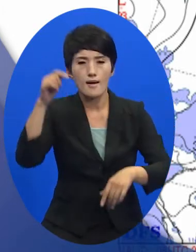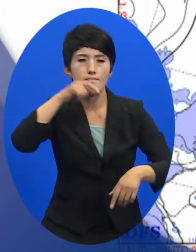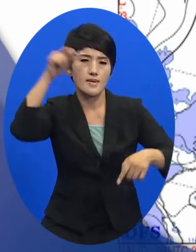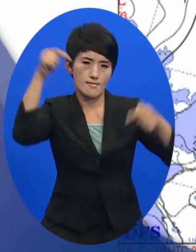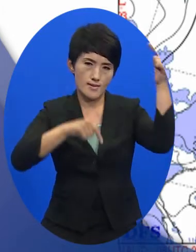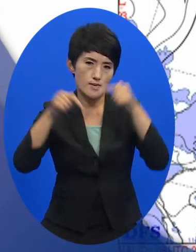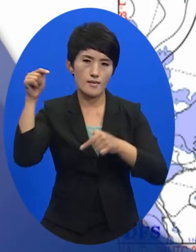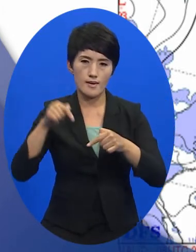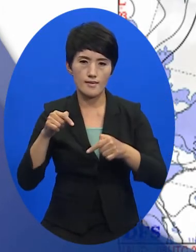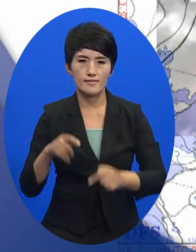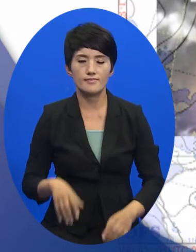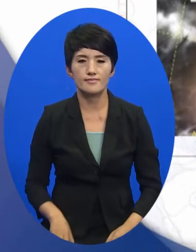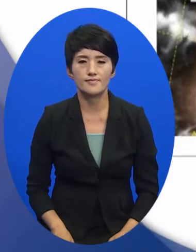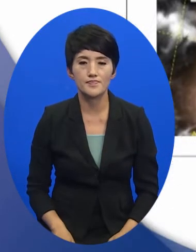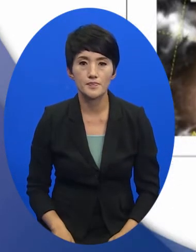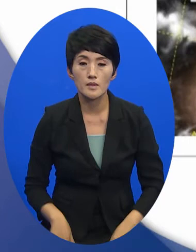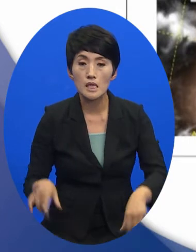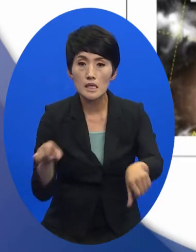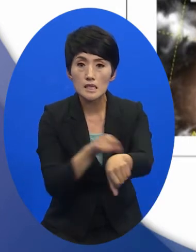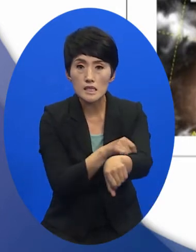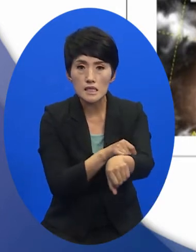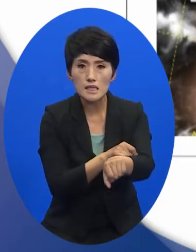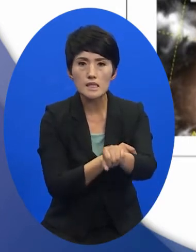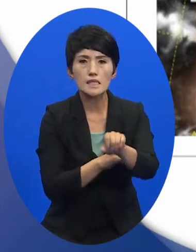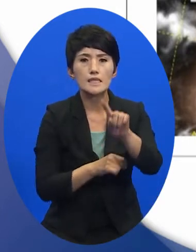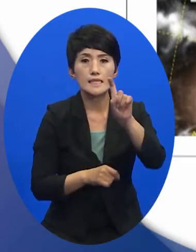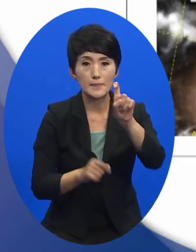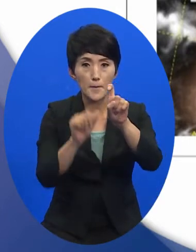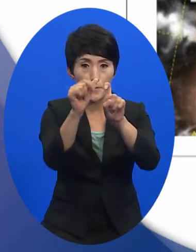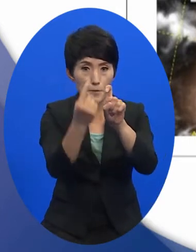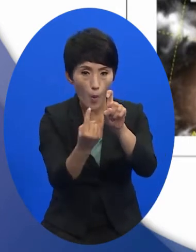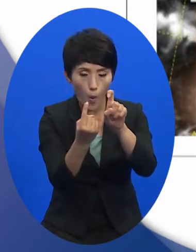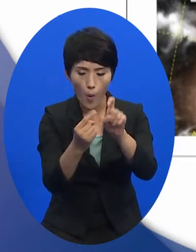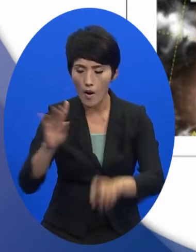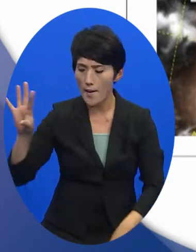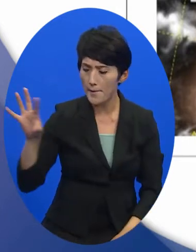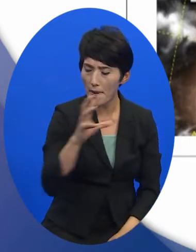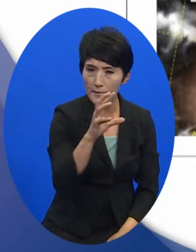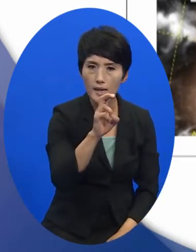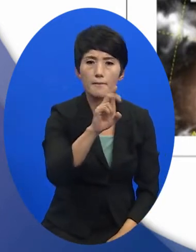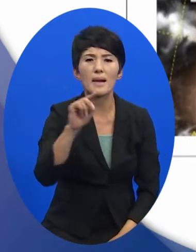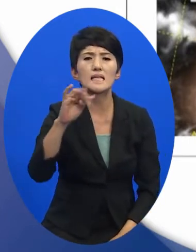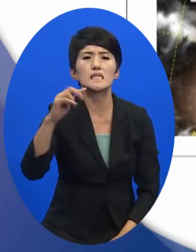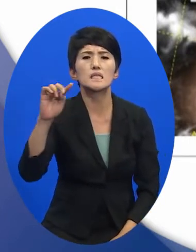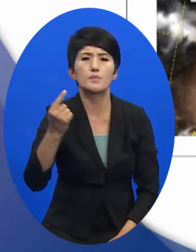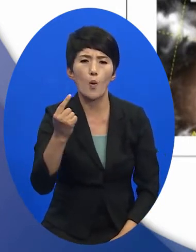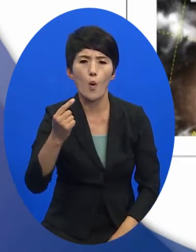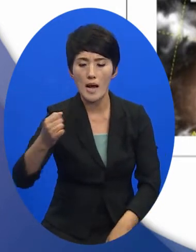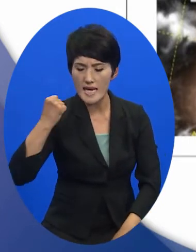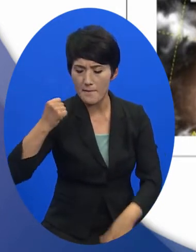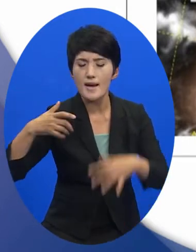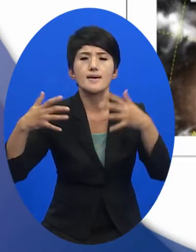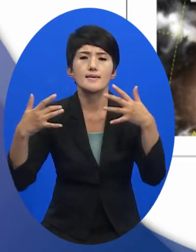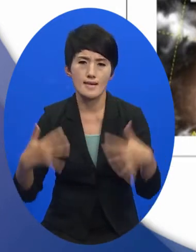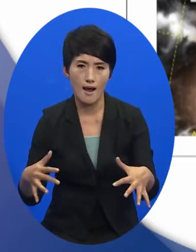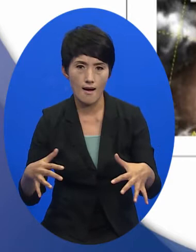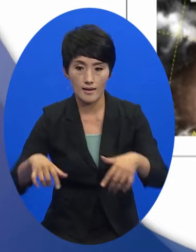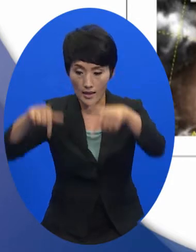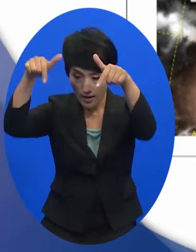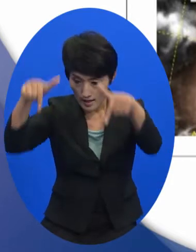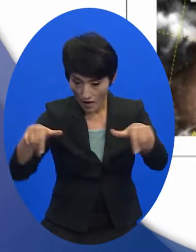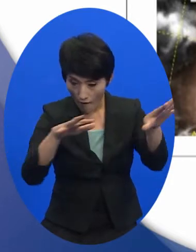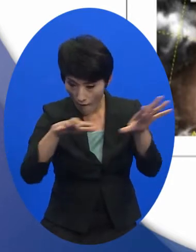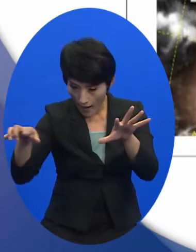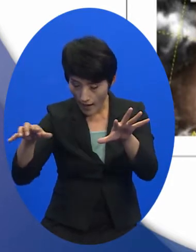비가 오겠습니다 특히 제시 부패 품 마트 뭐가 10대 저어 풀어 약화되면서 사회 상어로